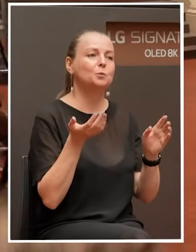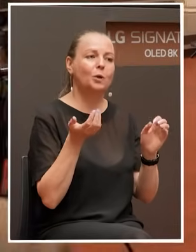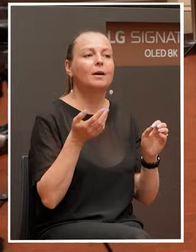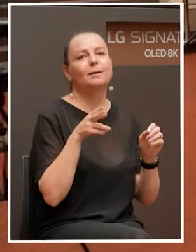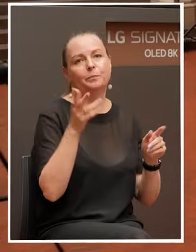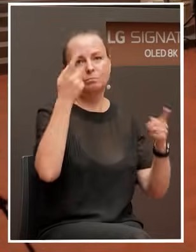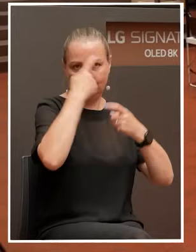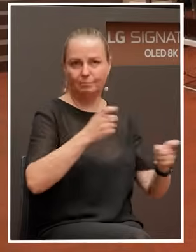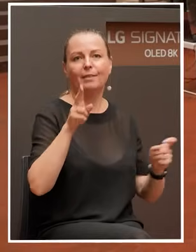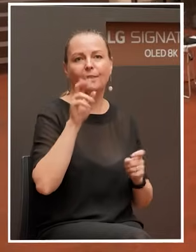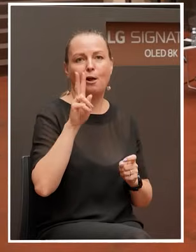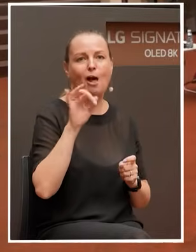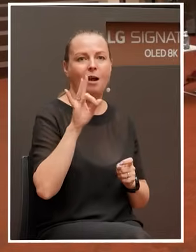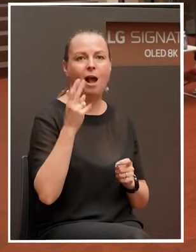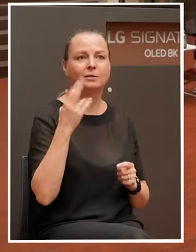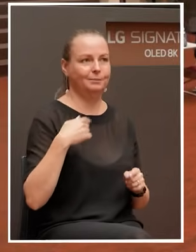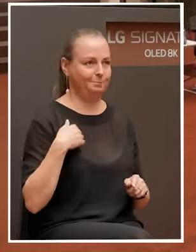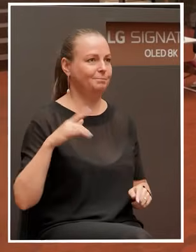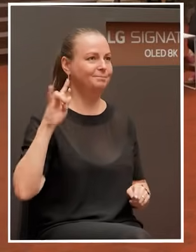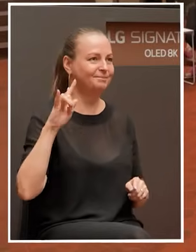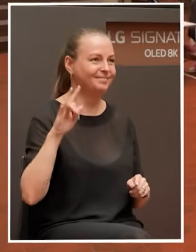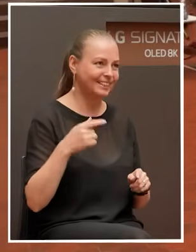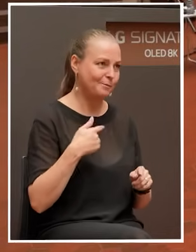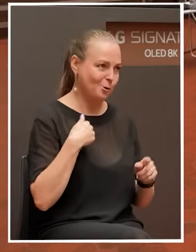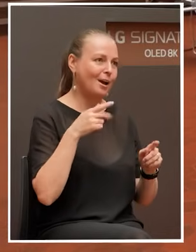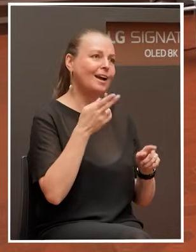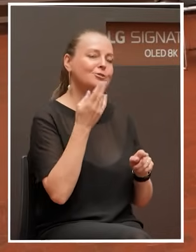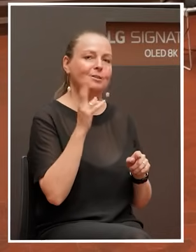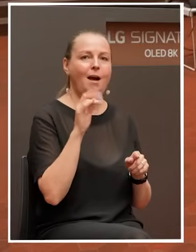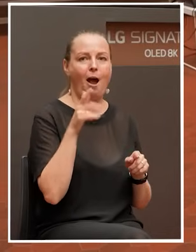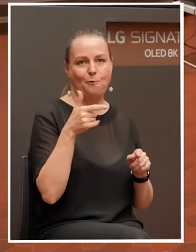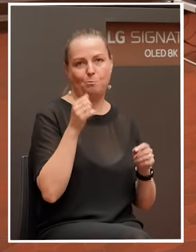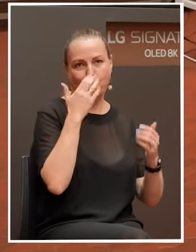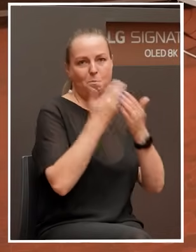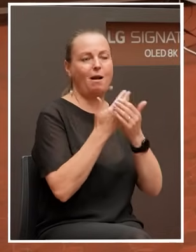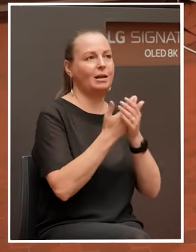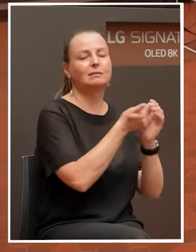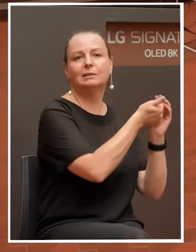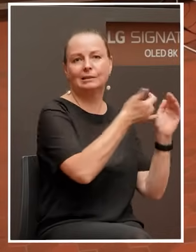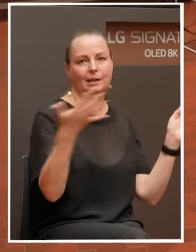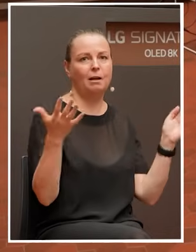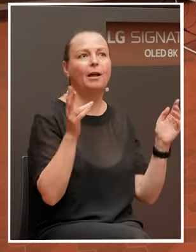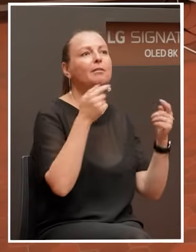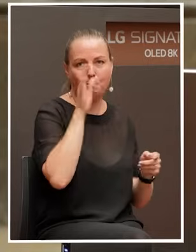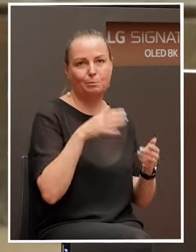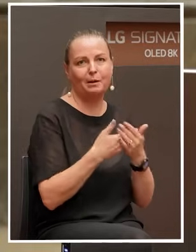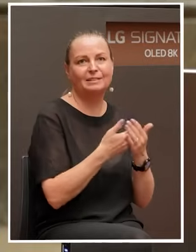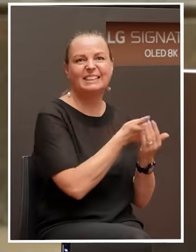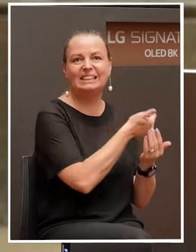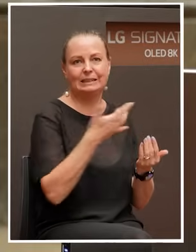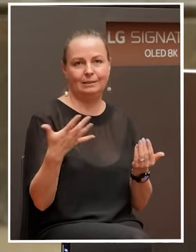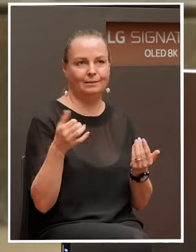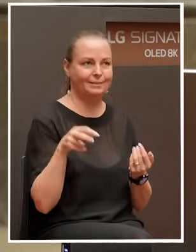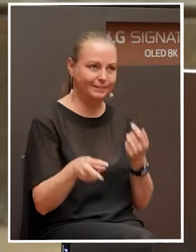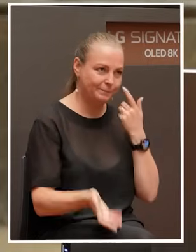определенная декларация. Действительно, Чикаго теперь может реконструировать этот цикл, как никто другой. В общем, что